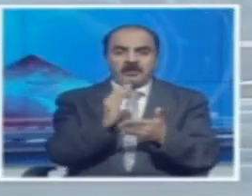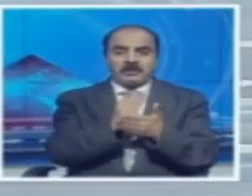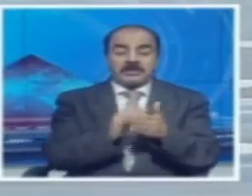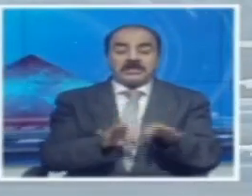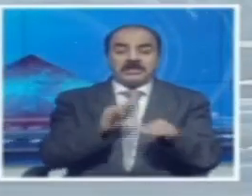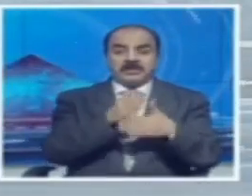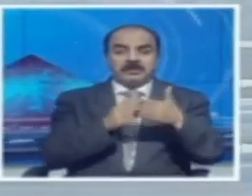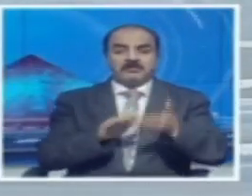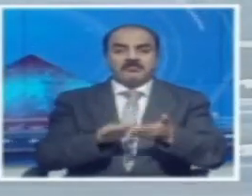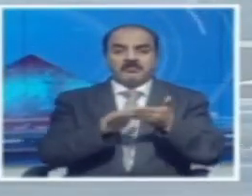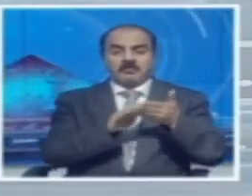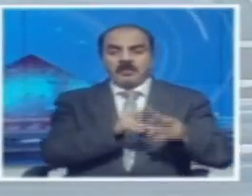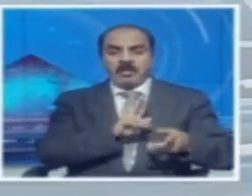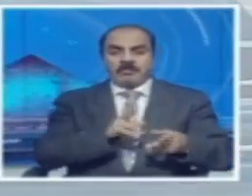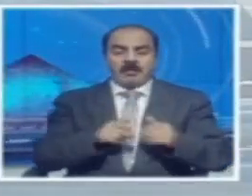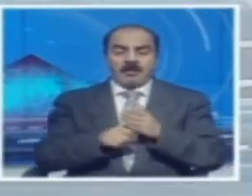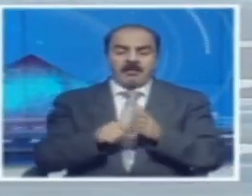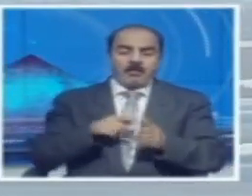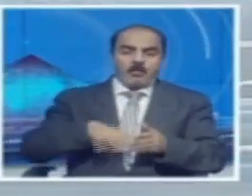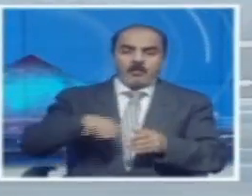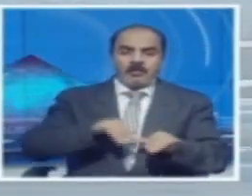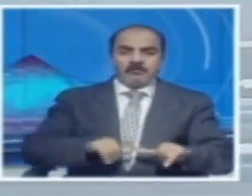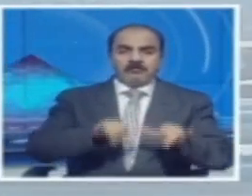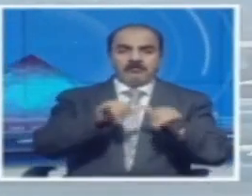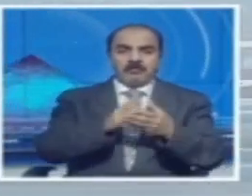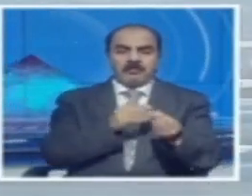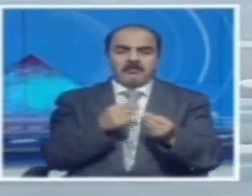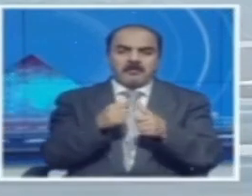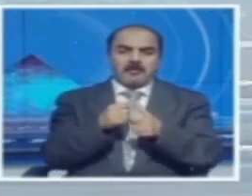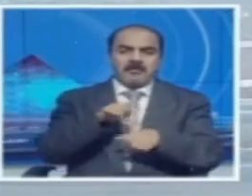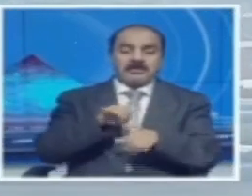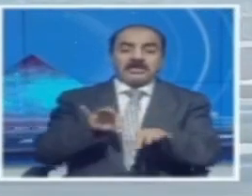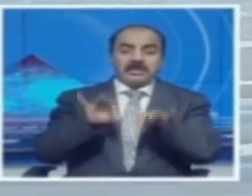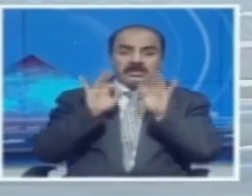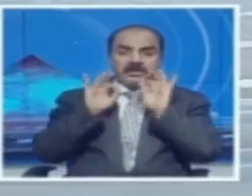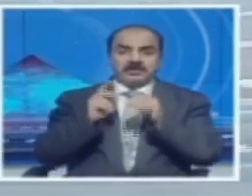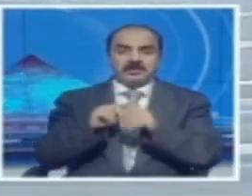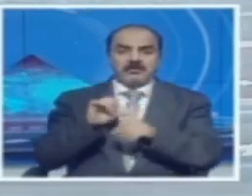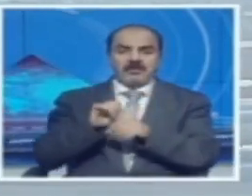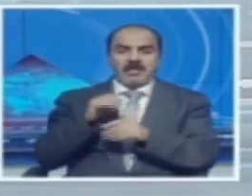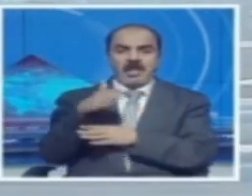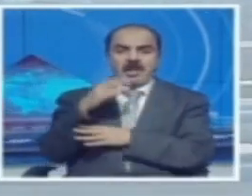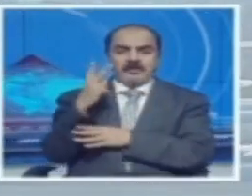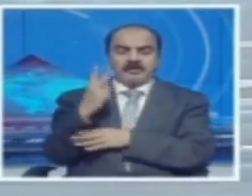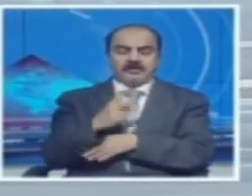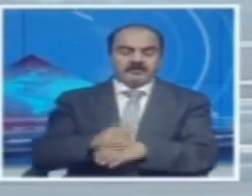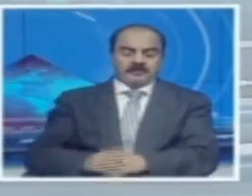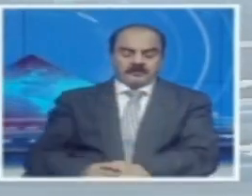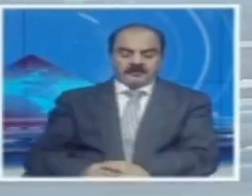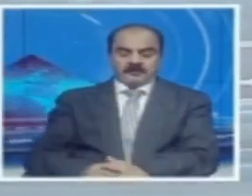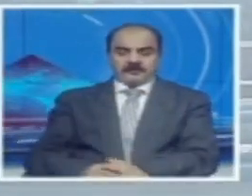والمنشآت والخدمات بمختلف المدن والمجتمعات العمرانية الجديدة، خاصة ما يتعلق بالعاصمة الإدارية